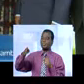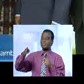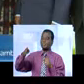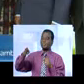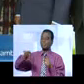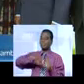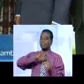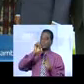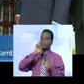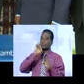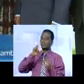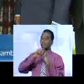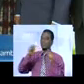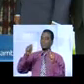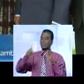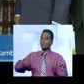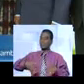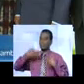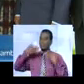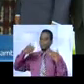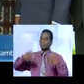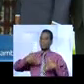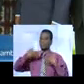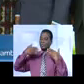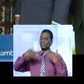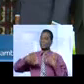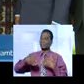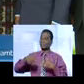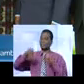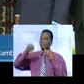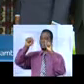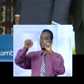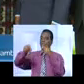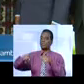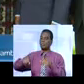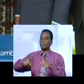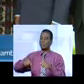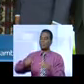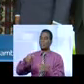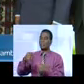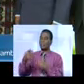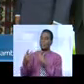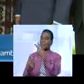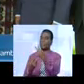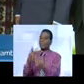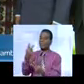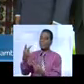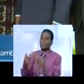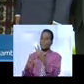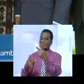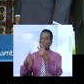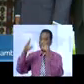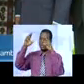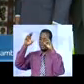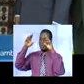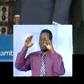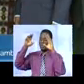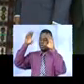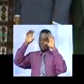Je suis très heureux de pouvoir effectuer une visite au Côte